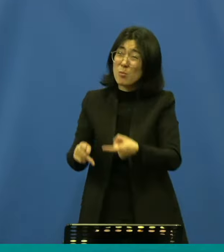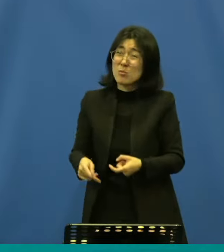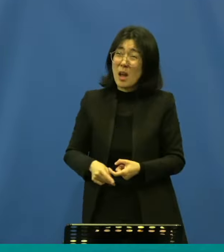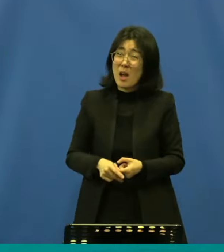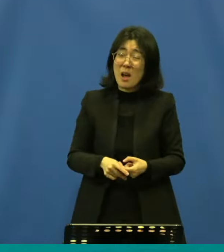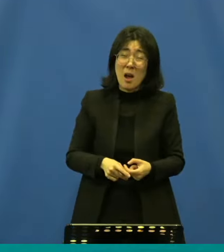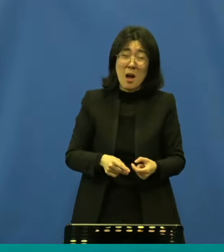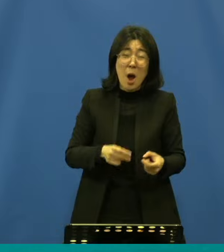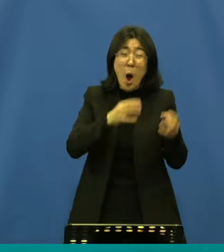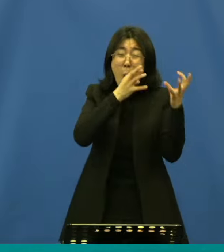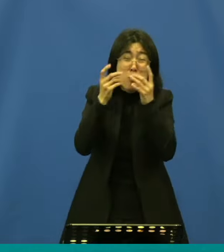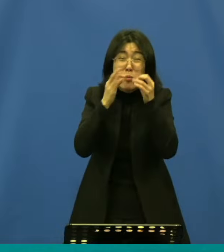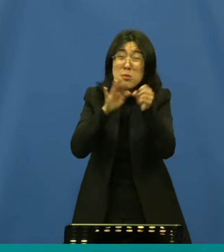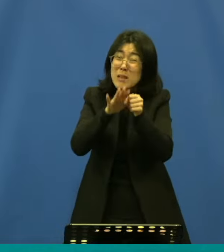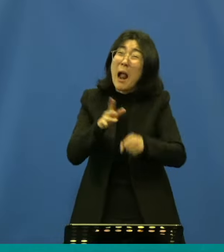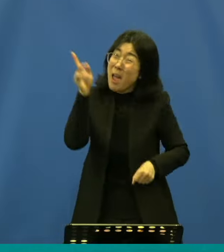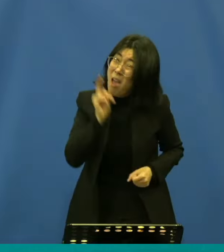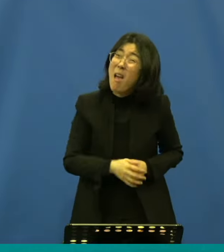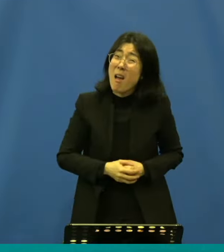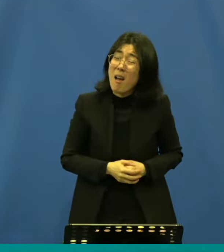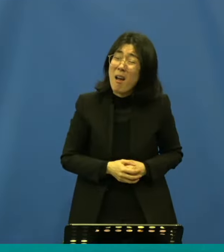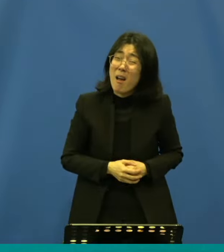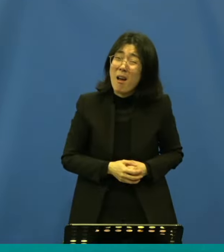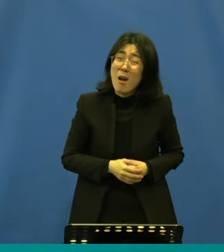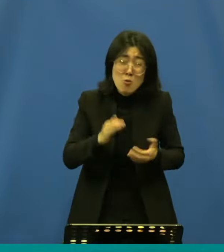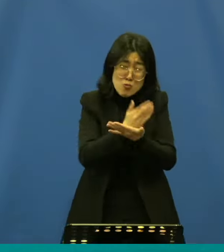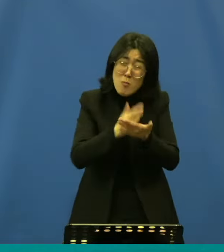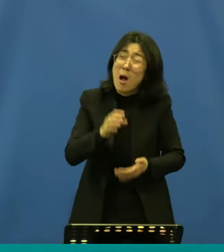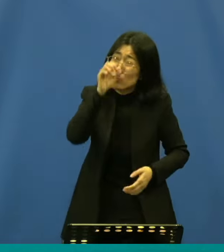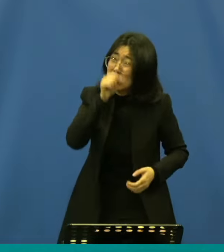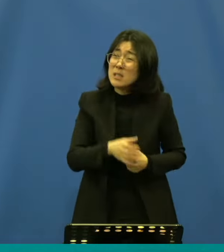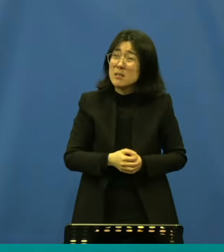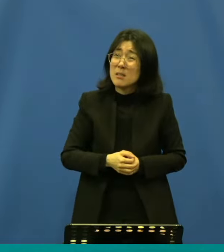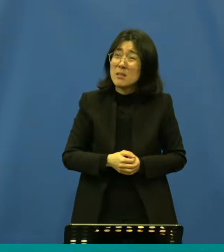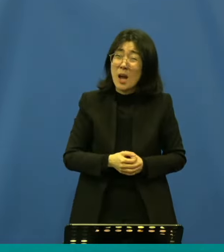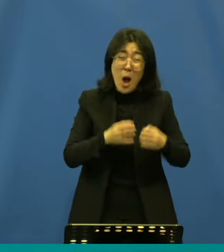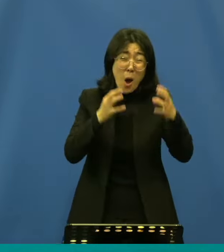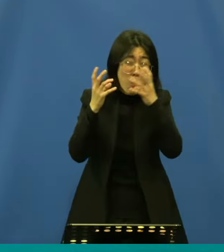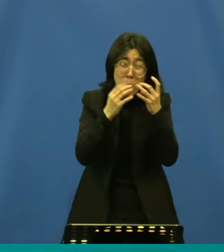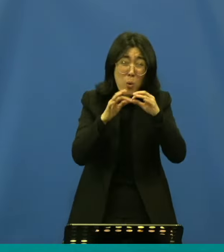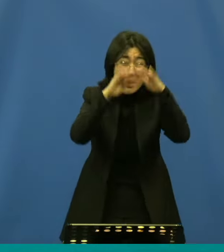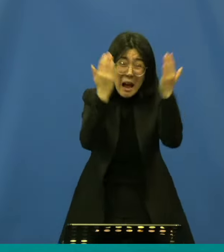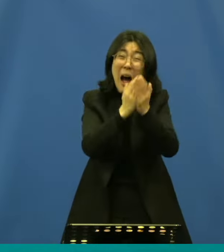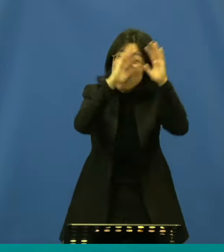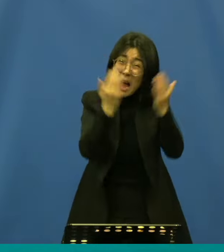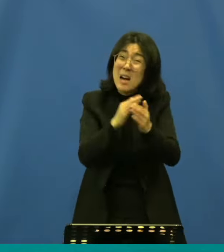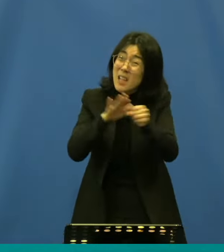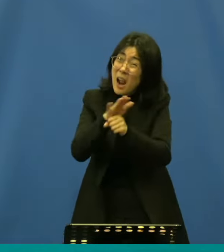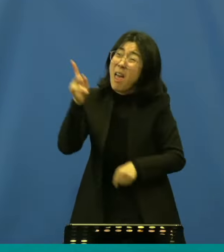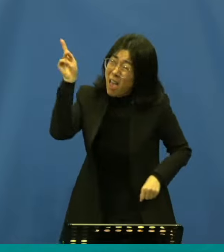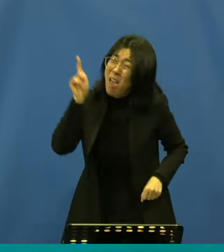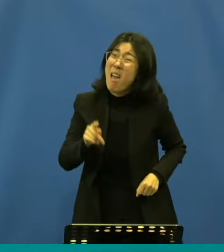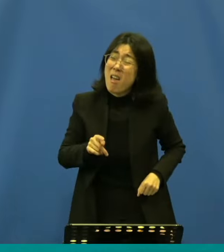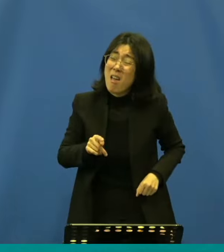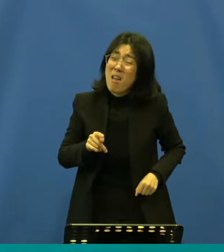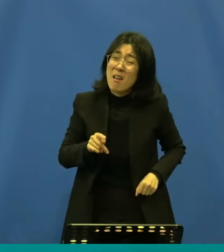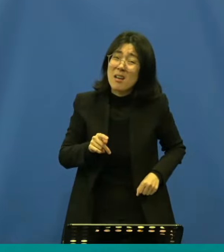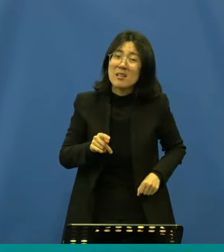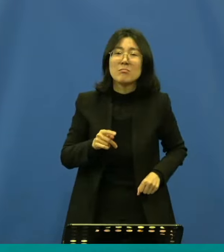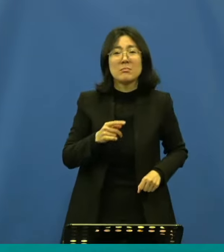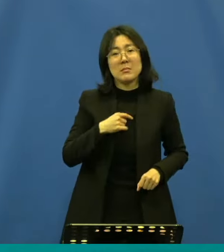요나는 자신의 속을 감추지 못하는 사람입니다. 그의 얼굴에 모든 걸 써놓았습니다. 자기 감정이 아주 솔직한 사람.